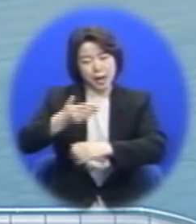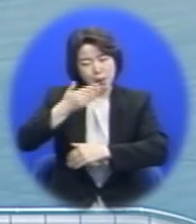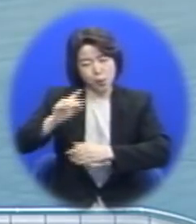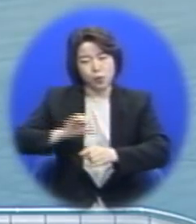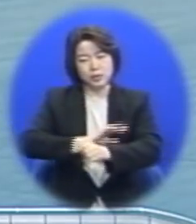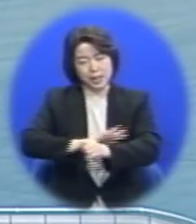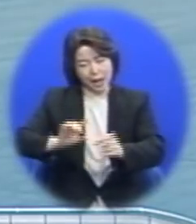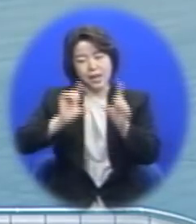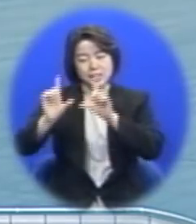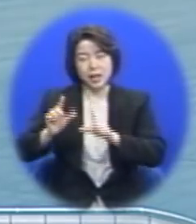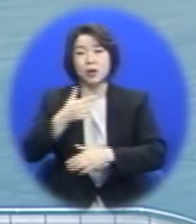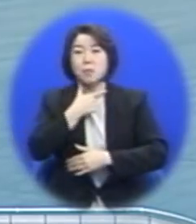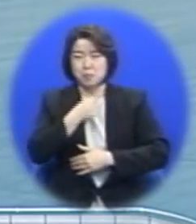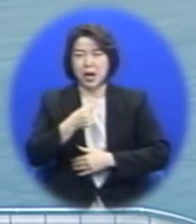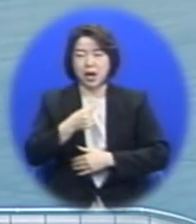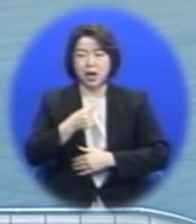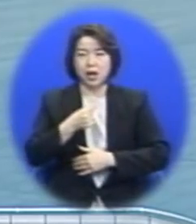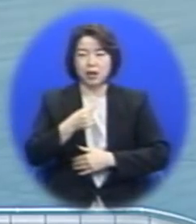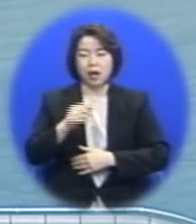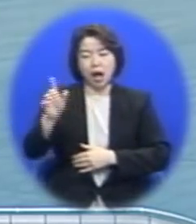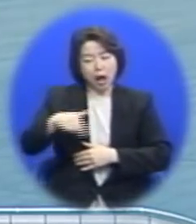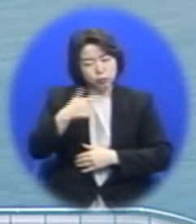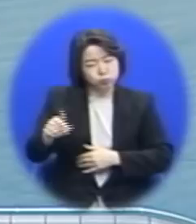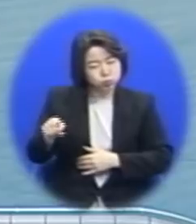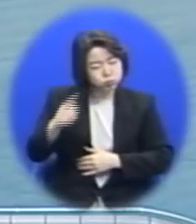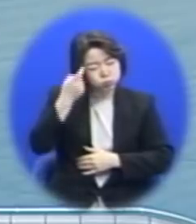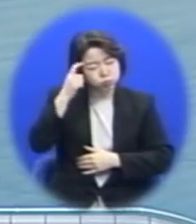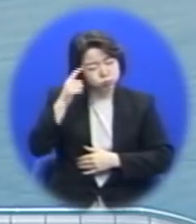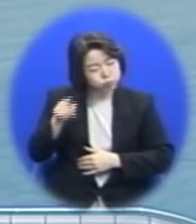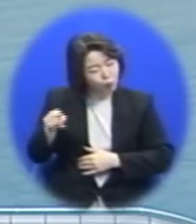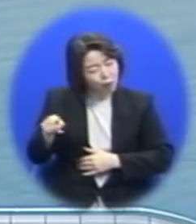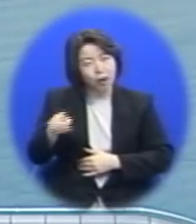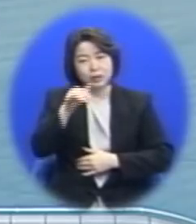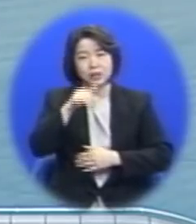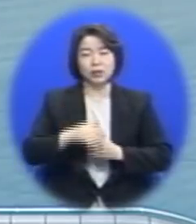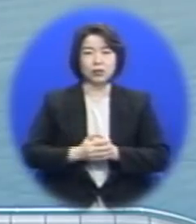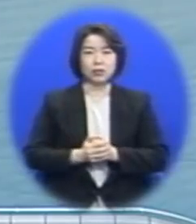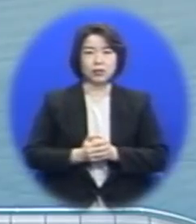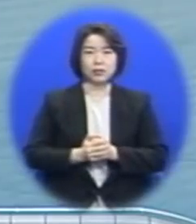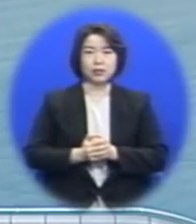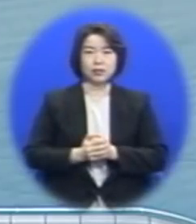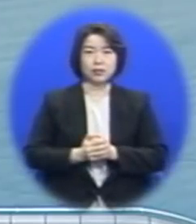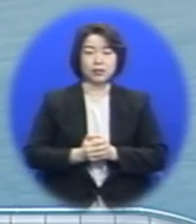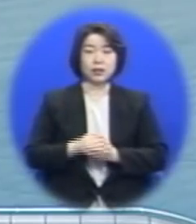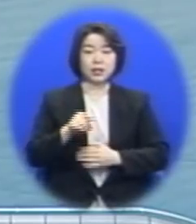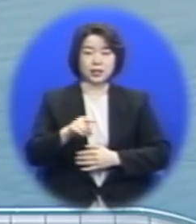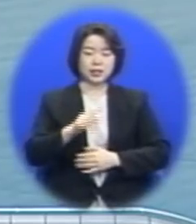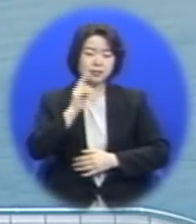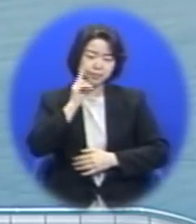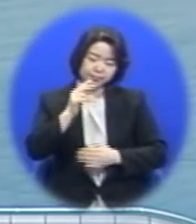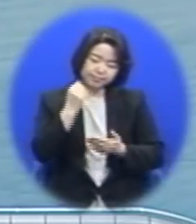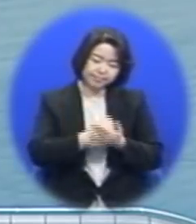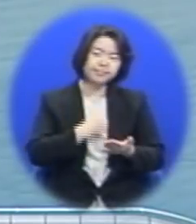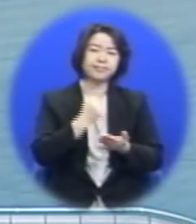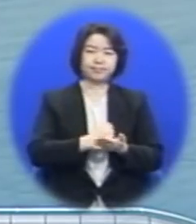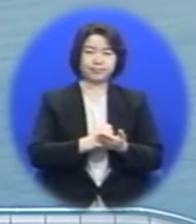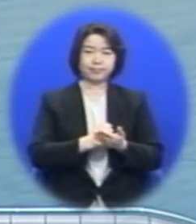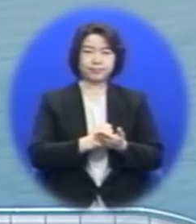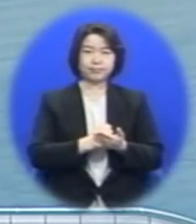바랍니다. 온종일 그 생각만 하고 삽니다. 이것이 너무 안타까운